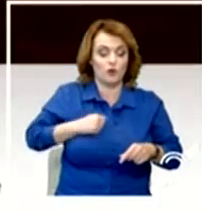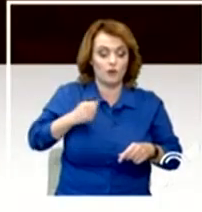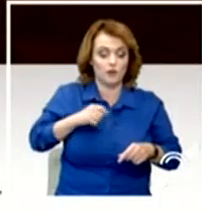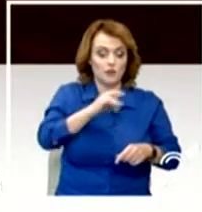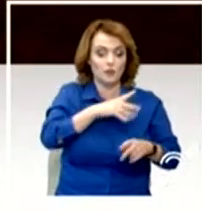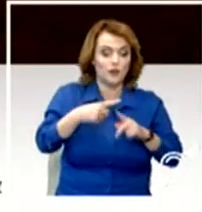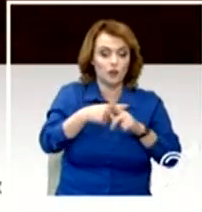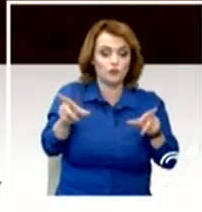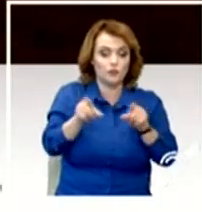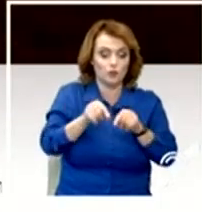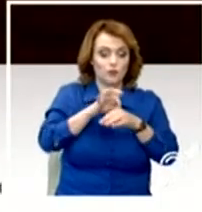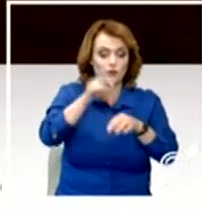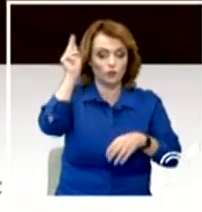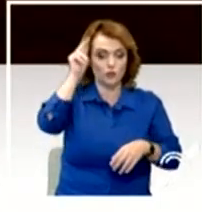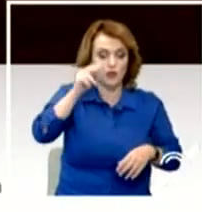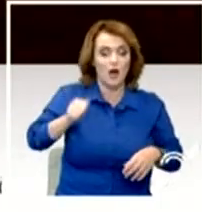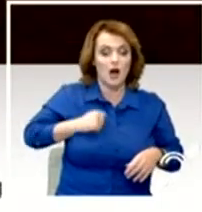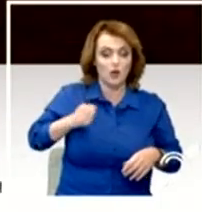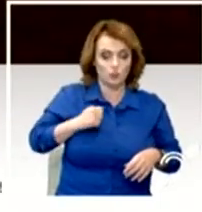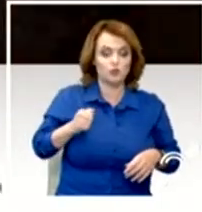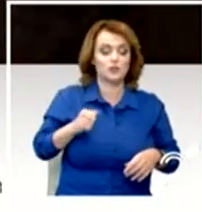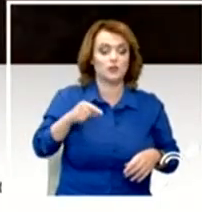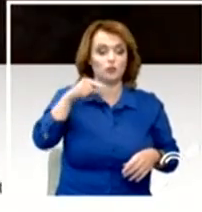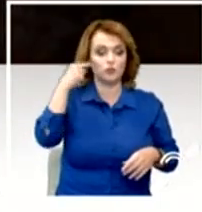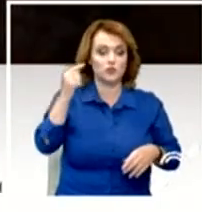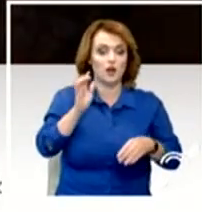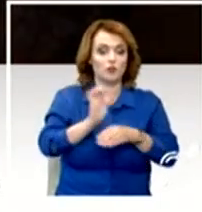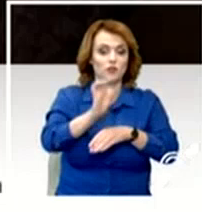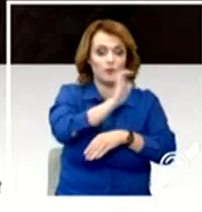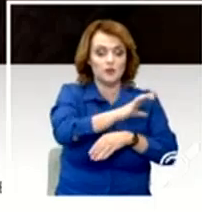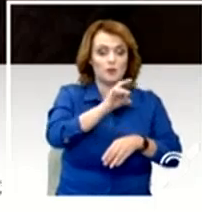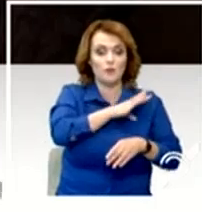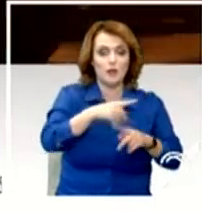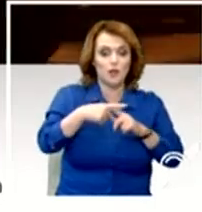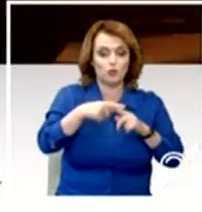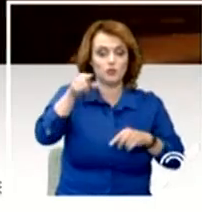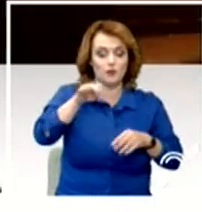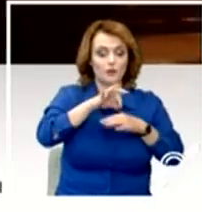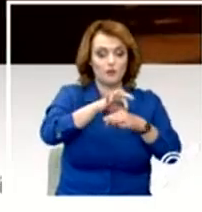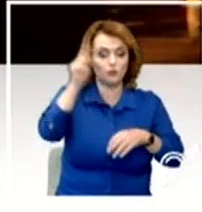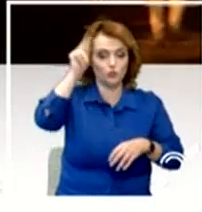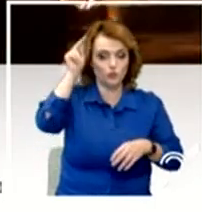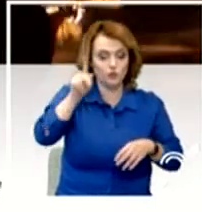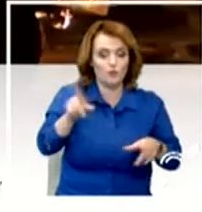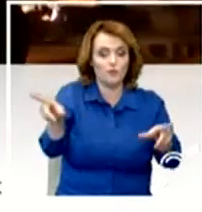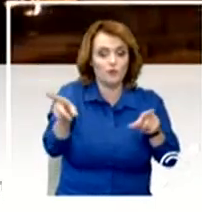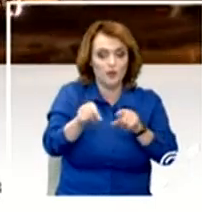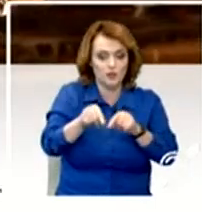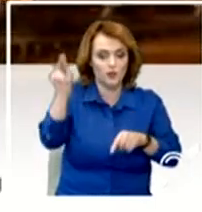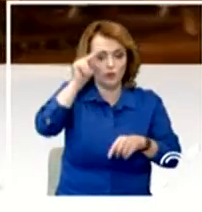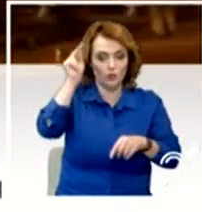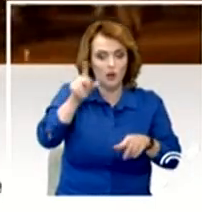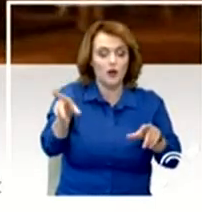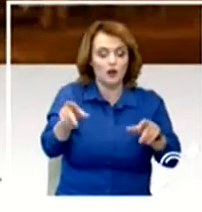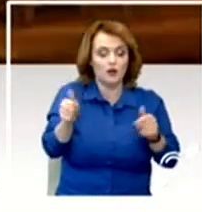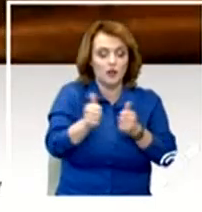Ucraina. Rusia a trimis soldați în Belarus ca parte a înțelegerii cu autoritățile de la Minsk de a se instrui împreună în apropierea frontierei